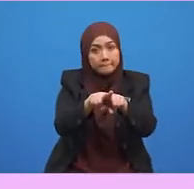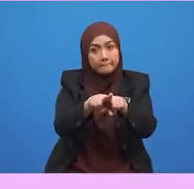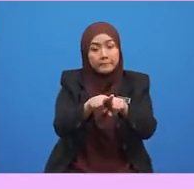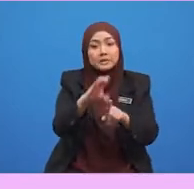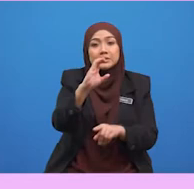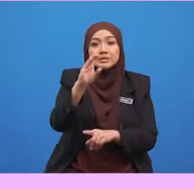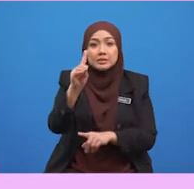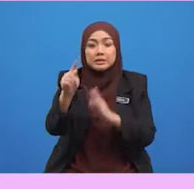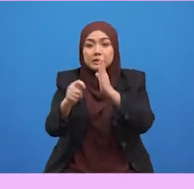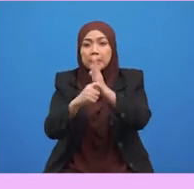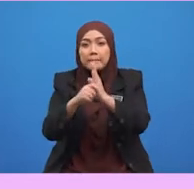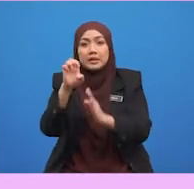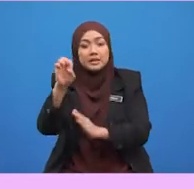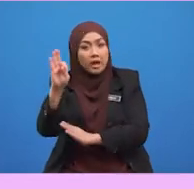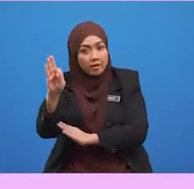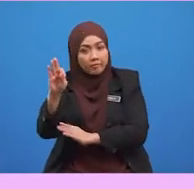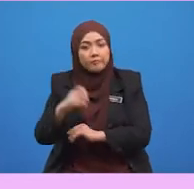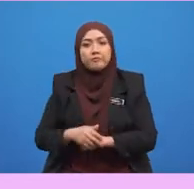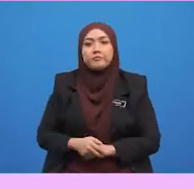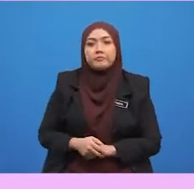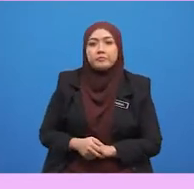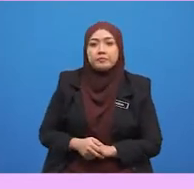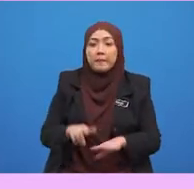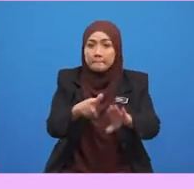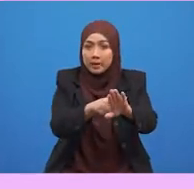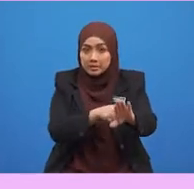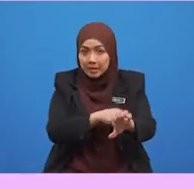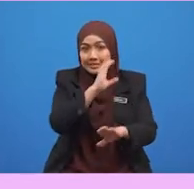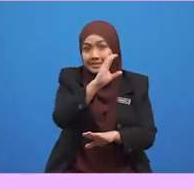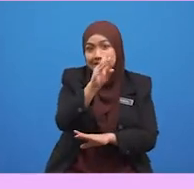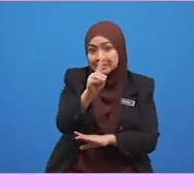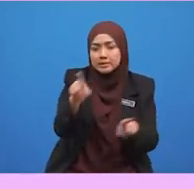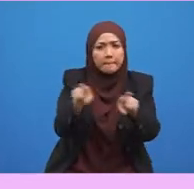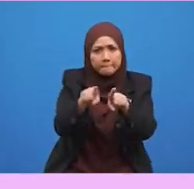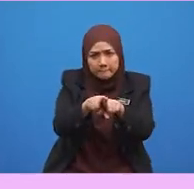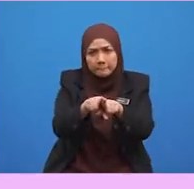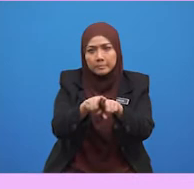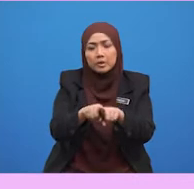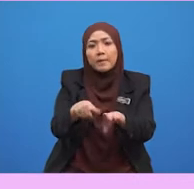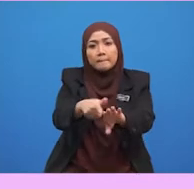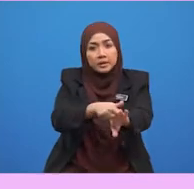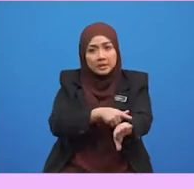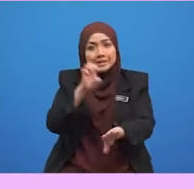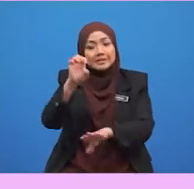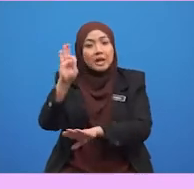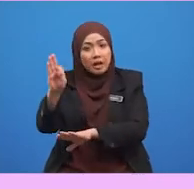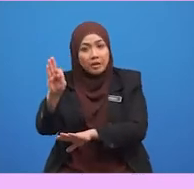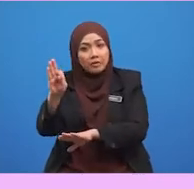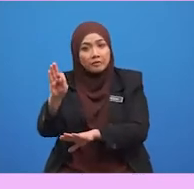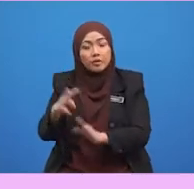dengan CD tambah EF. Panjang CD sama dengan panjang